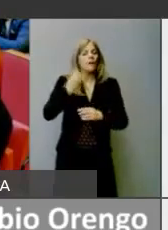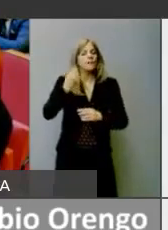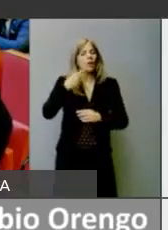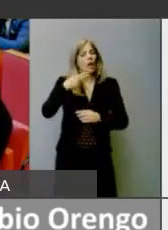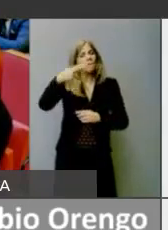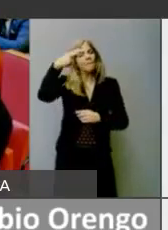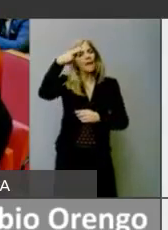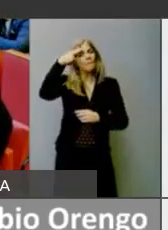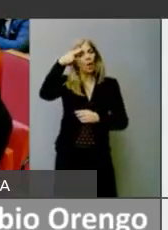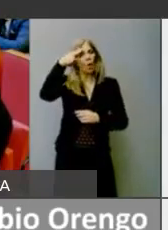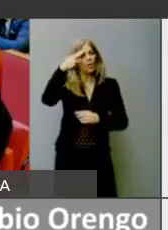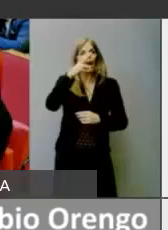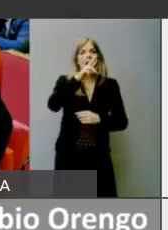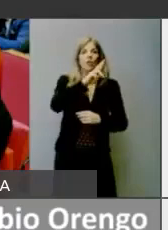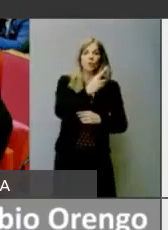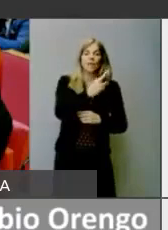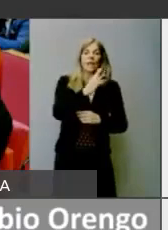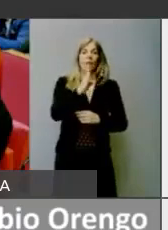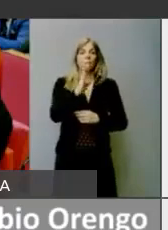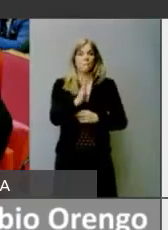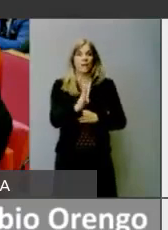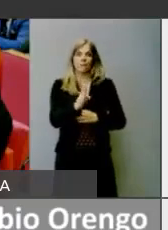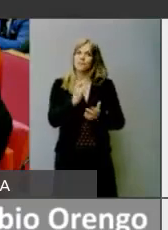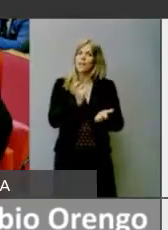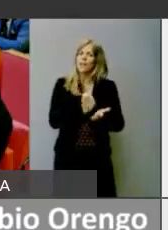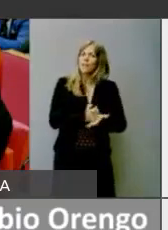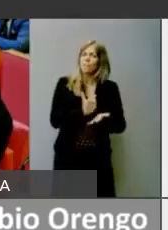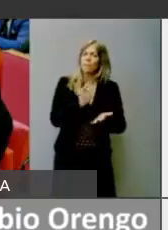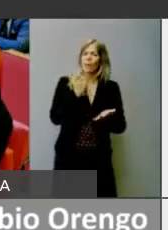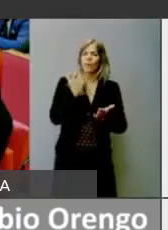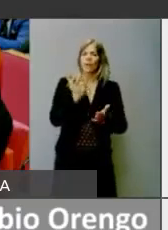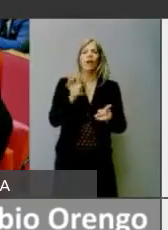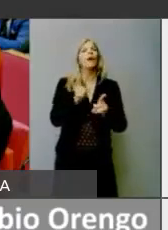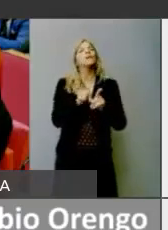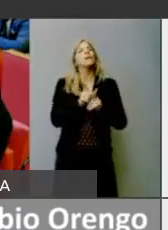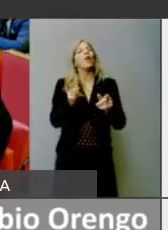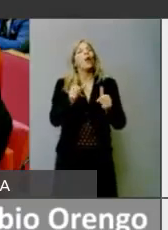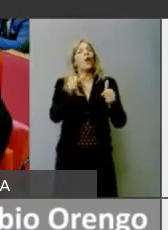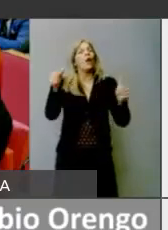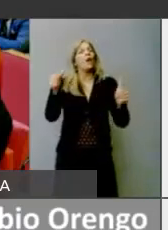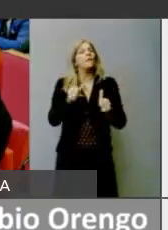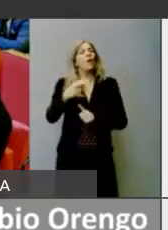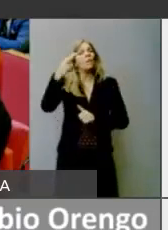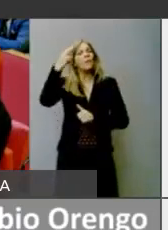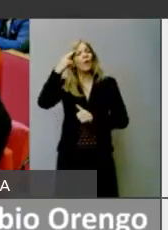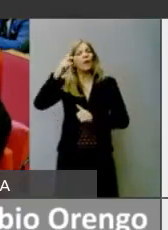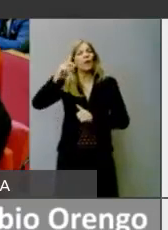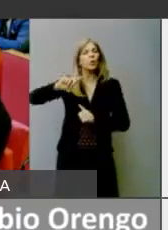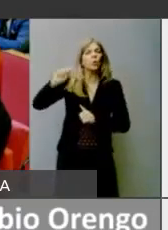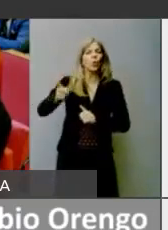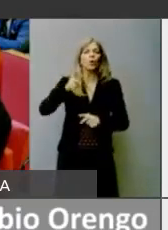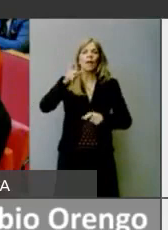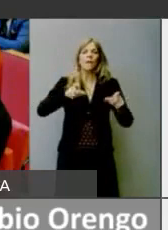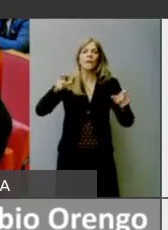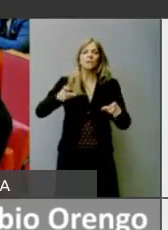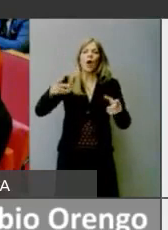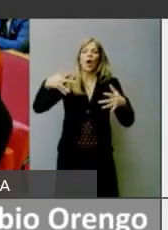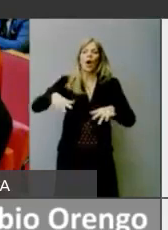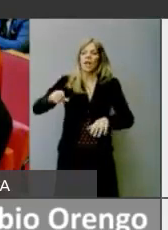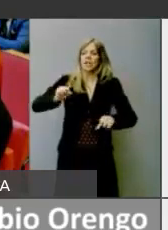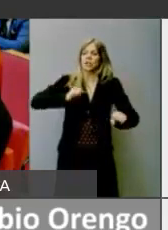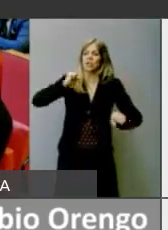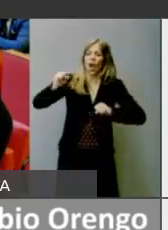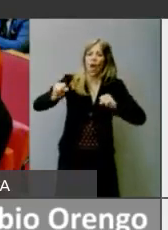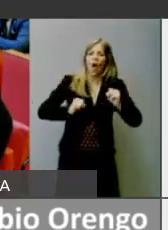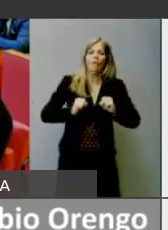onorare tutti coloro che hanno sofferto e che soffrono anche oggi per